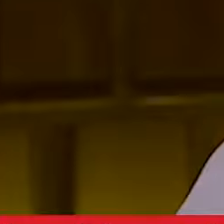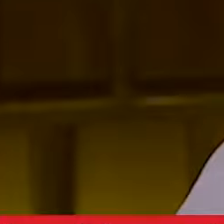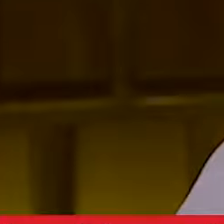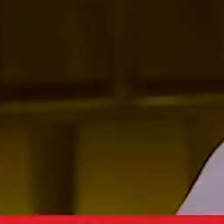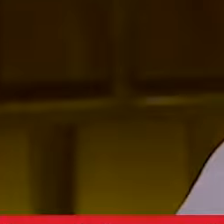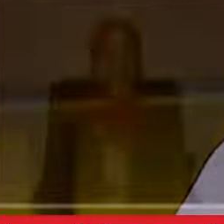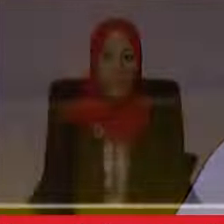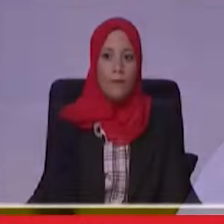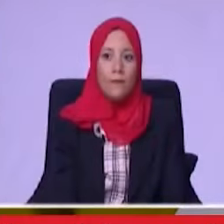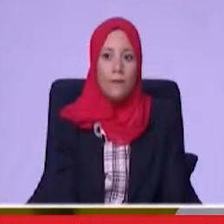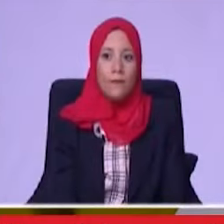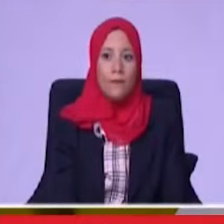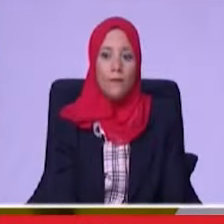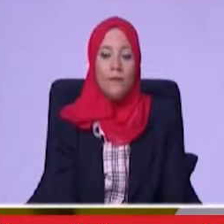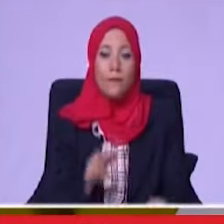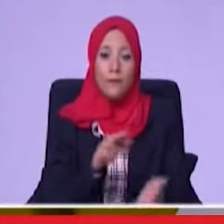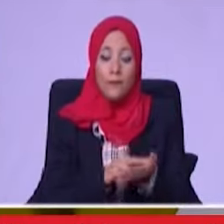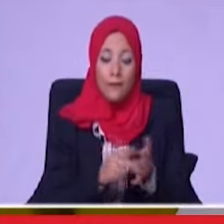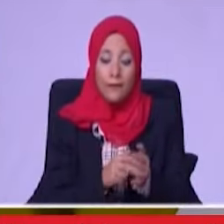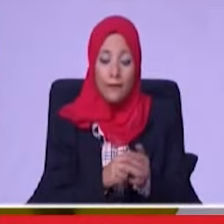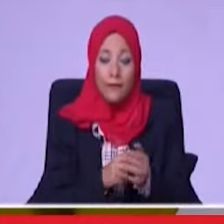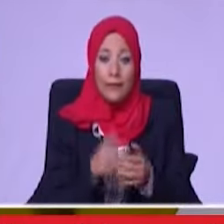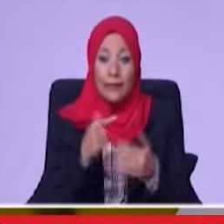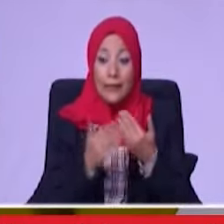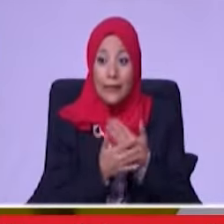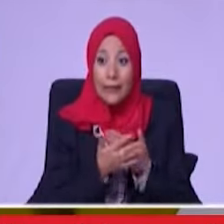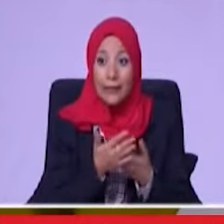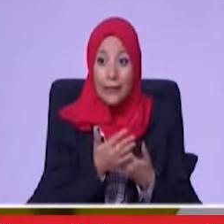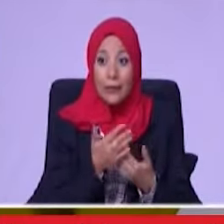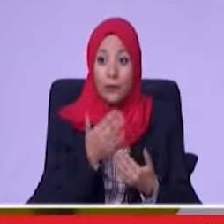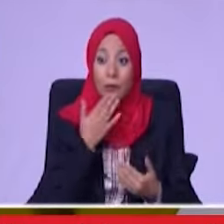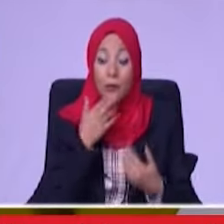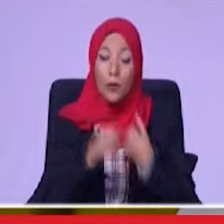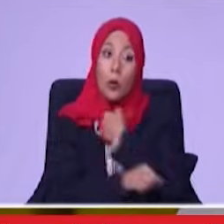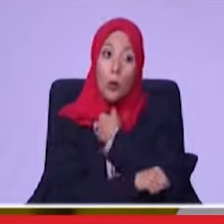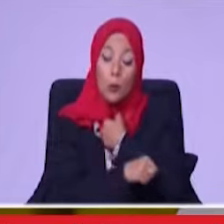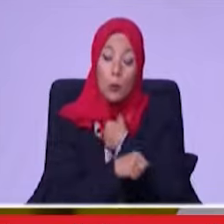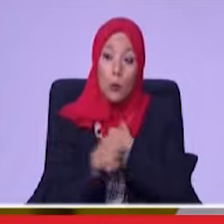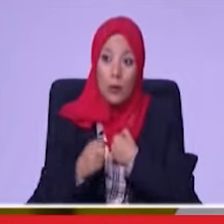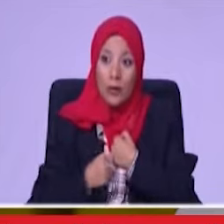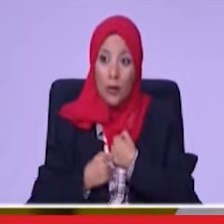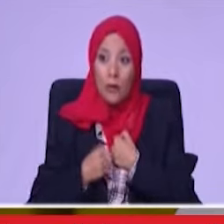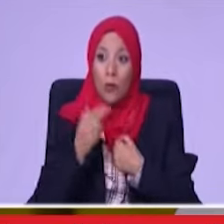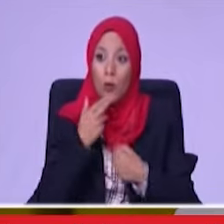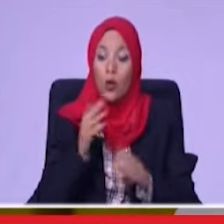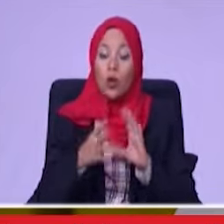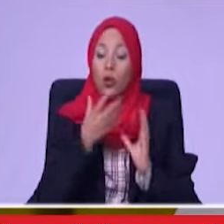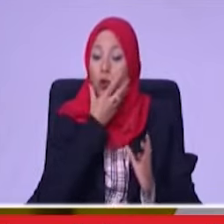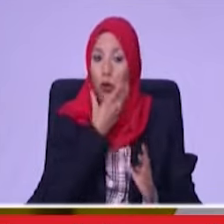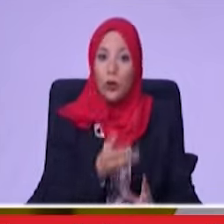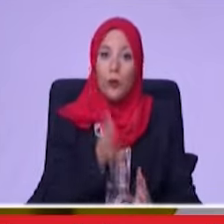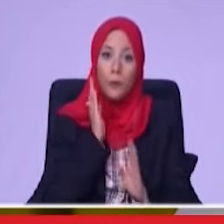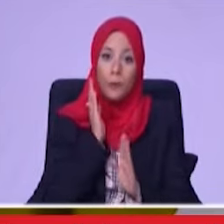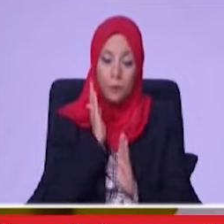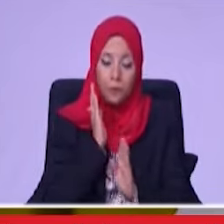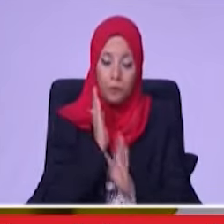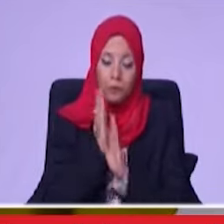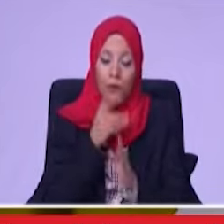أهلا بحضراتكم من جديد في واحد من الناس في لقائنا الأسبوعي الثابت مع فضيلة العالم الجليل دكتور رمضان عبد الرزق،